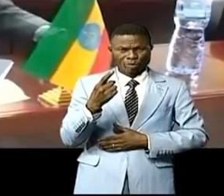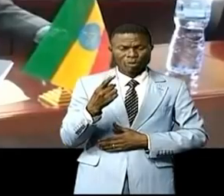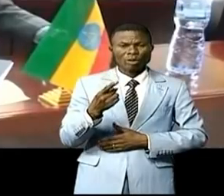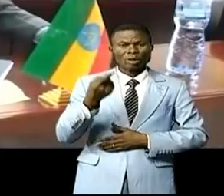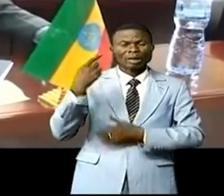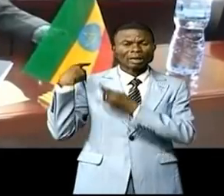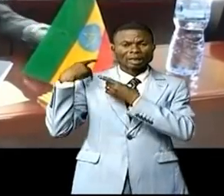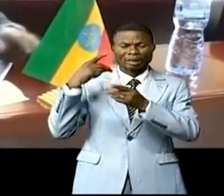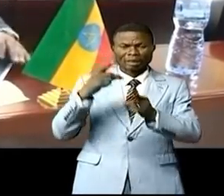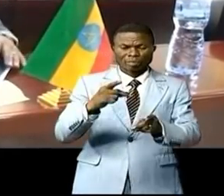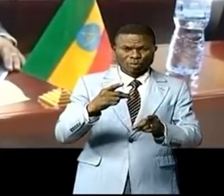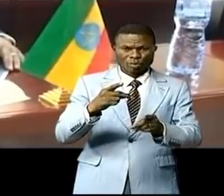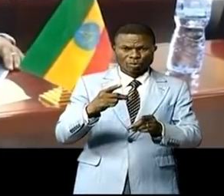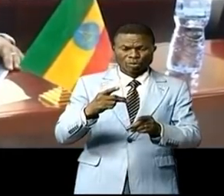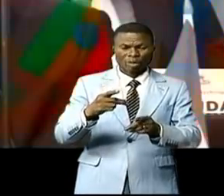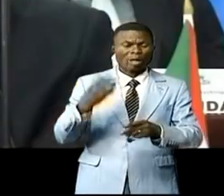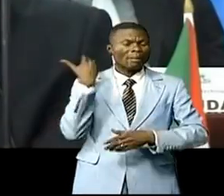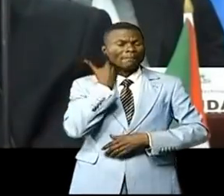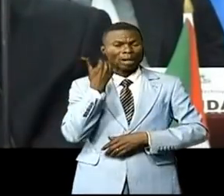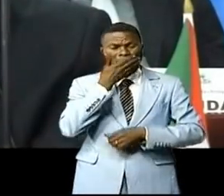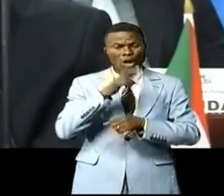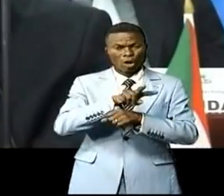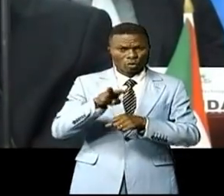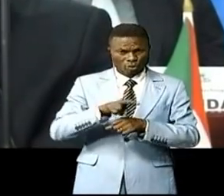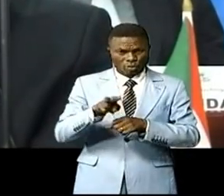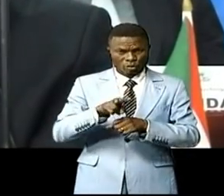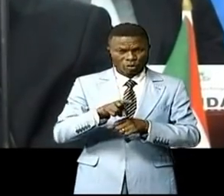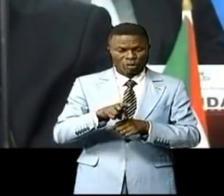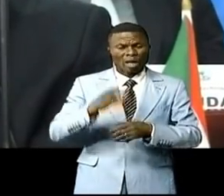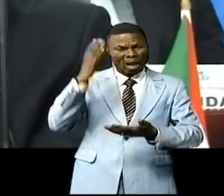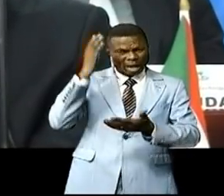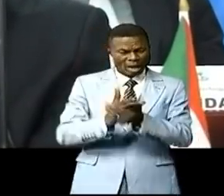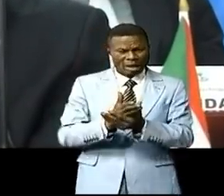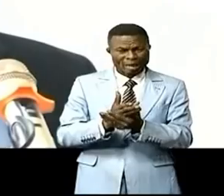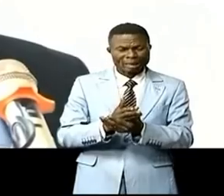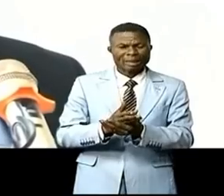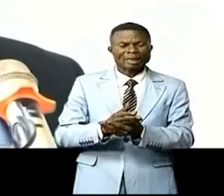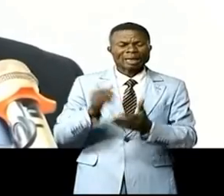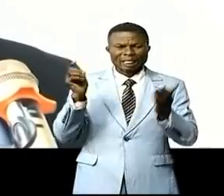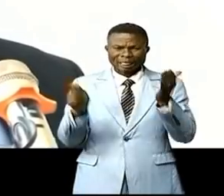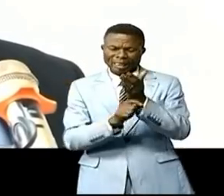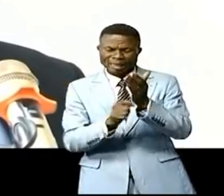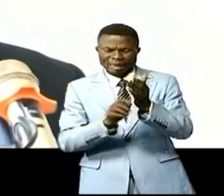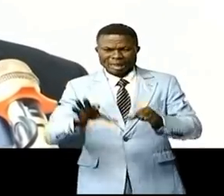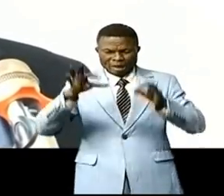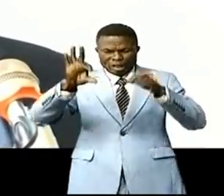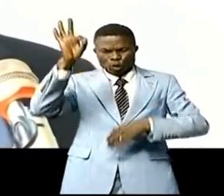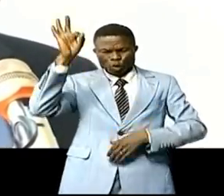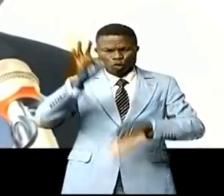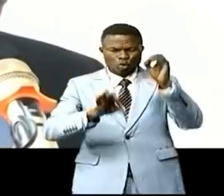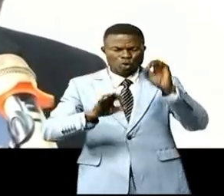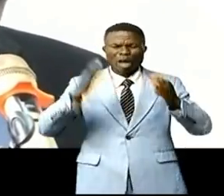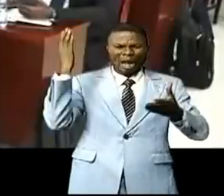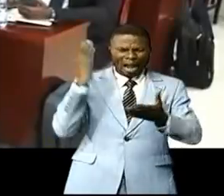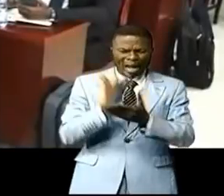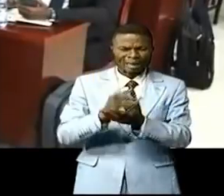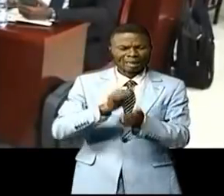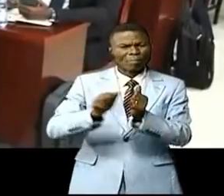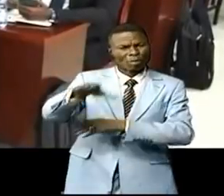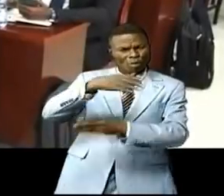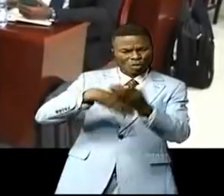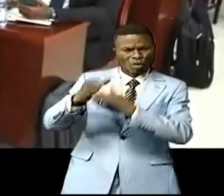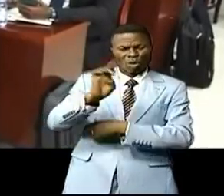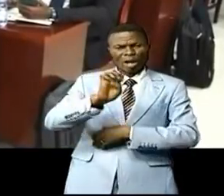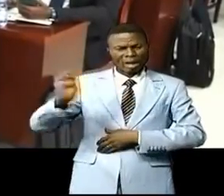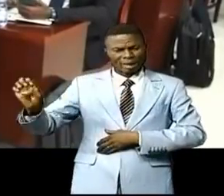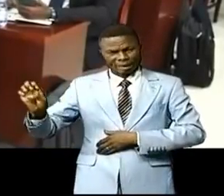Depuis l'apparition de la pandémie de COVID-19, afin d'arrêter les différentes stratégies pouvant mettre en déroute toutes les attaques planifiées et